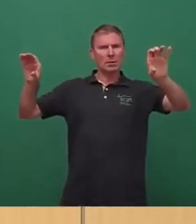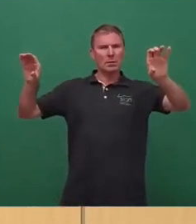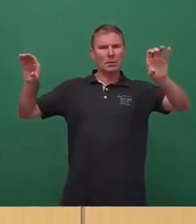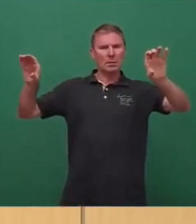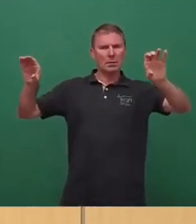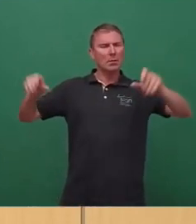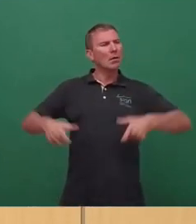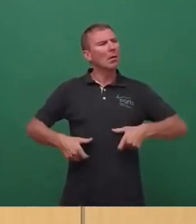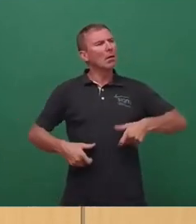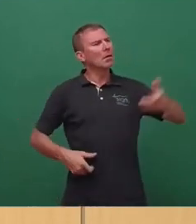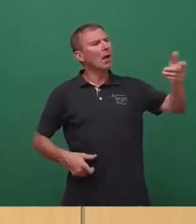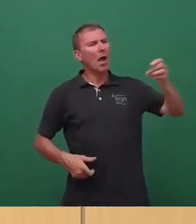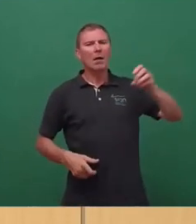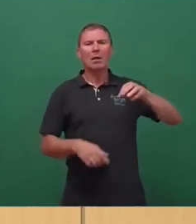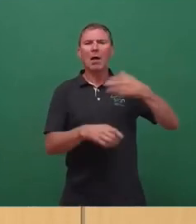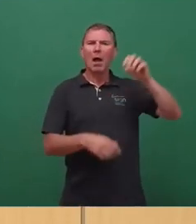der Wirt lacht,